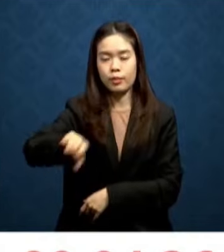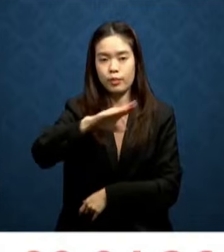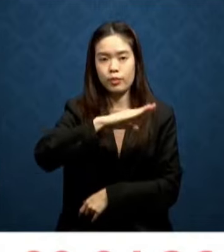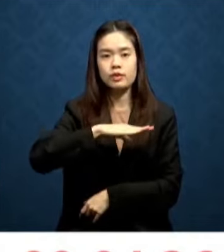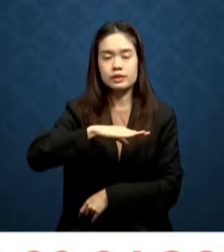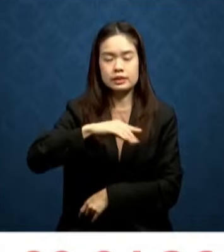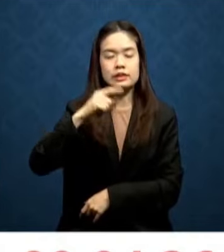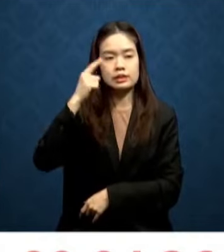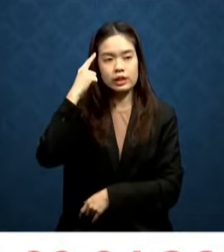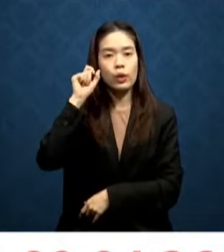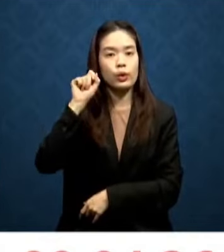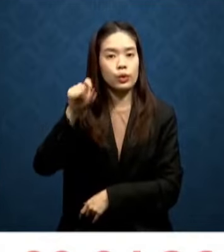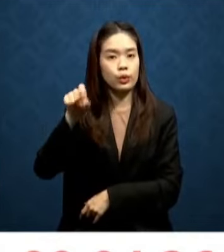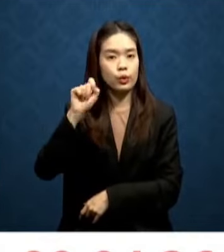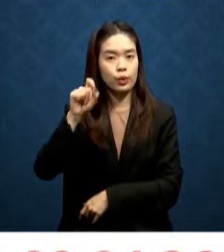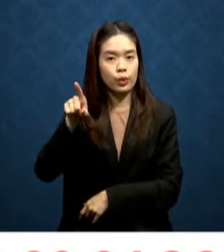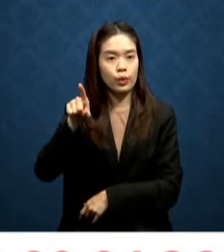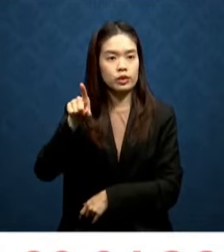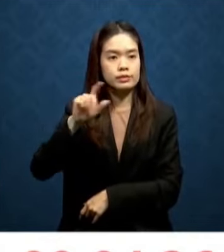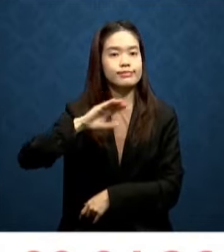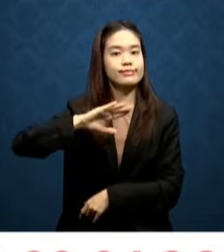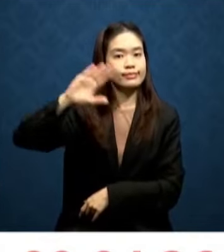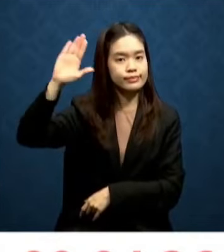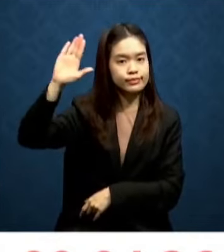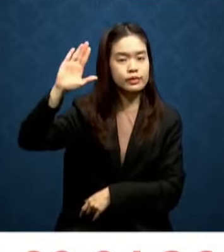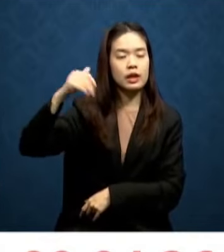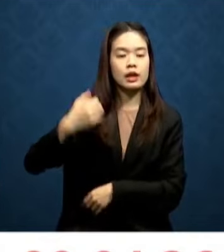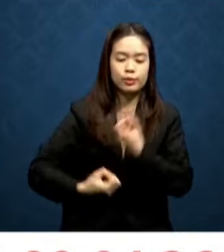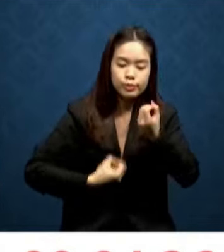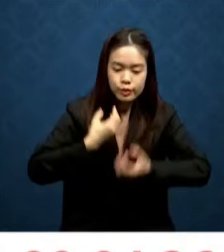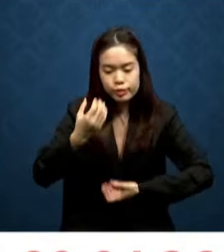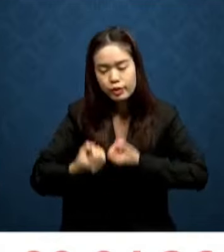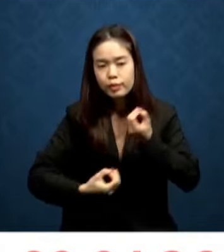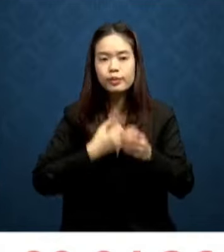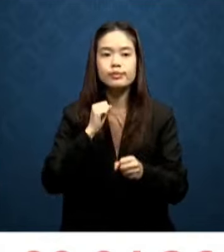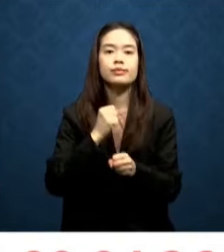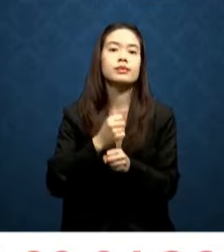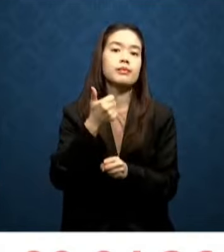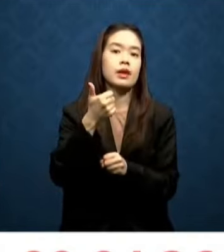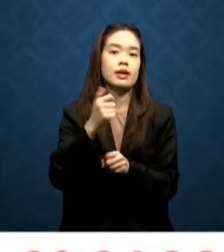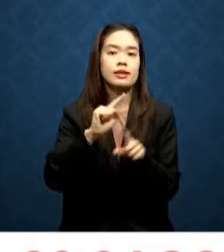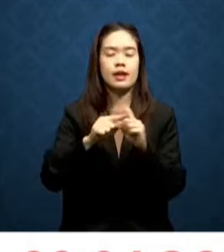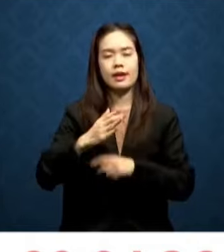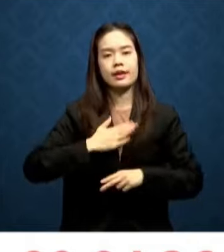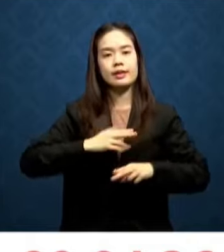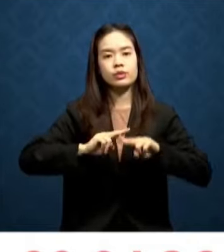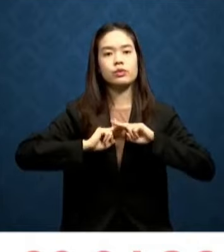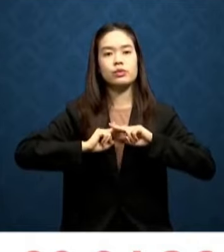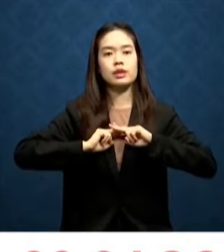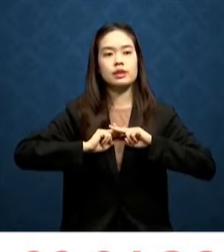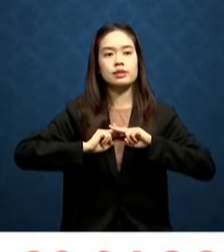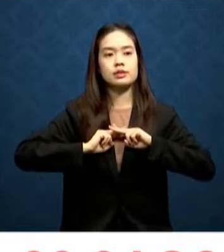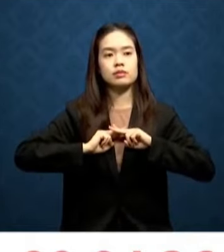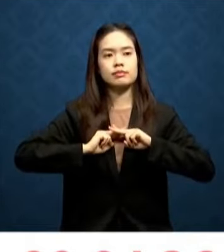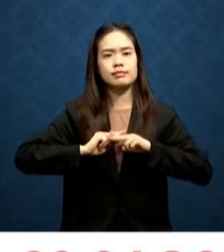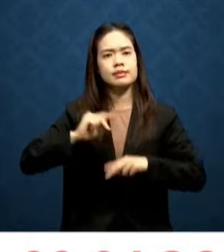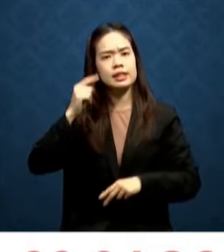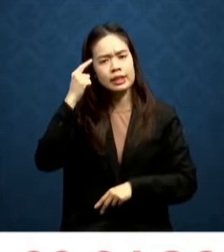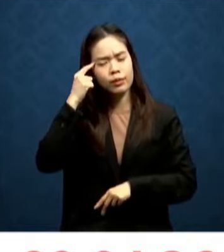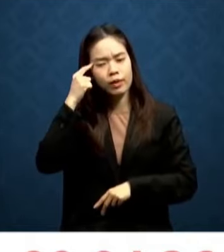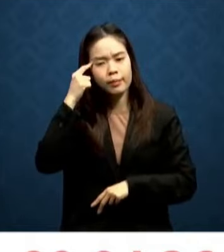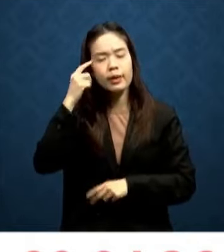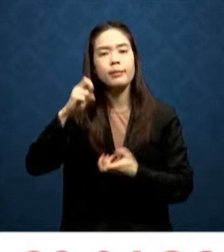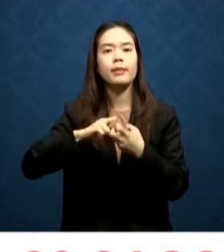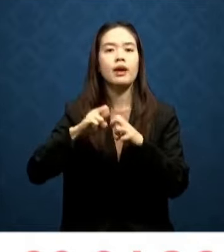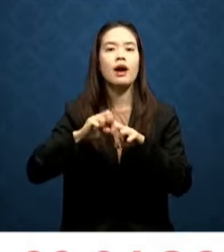เรื่องนี้เร่งด่วนพวกเราควรยกมือเพื่อให้อภิปรายกันแต่โดยส่วนตัวผมว่าอย่าไปพาดพิงบุคคลภ